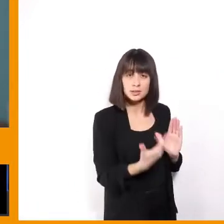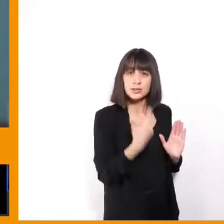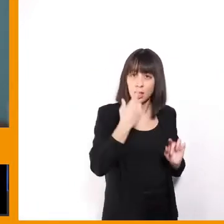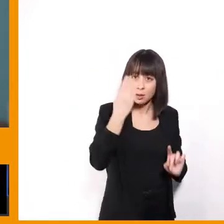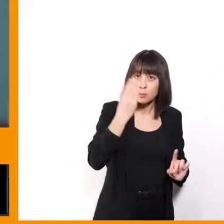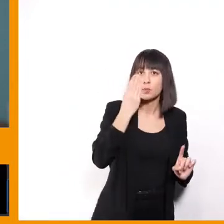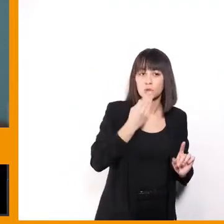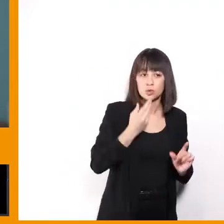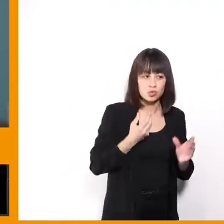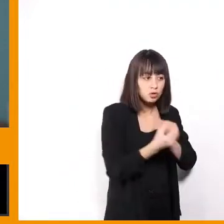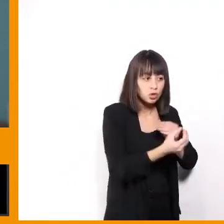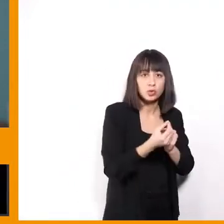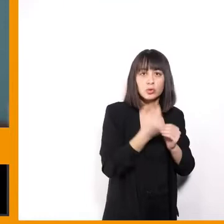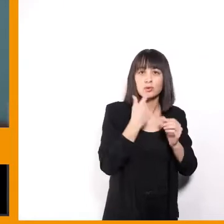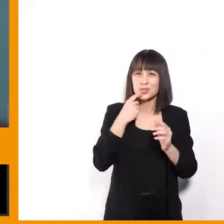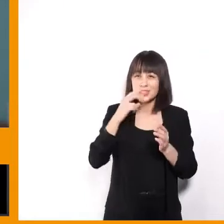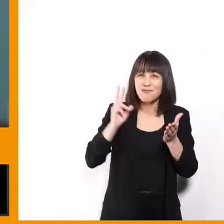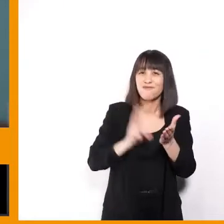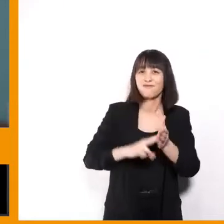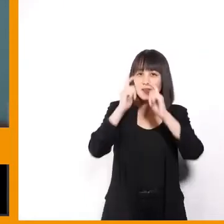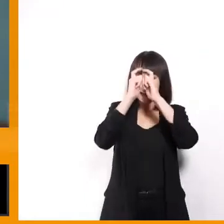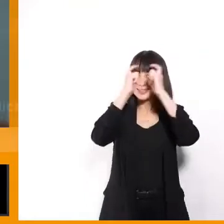un vrai statut reconnu.